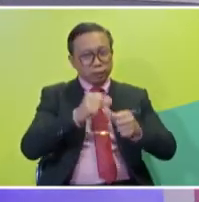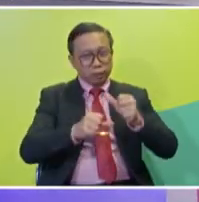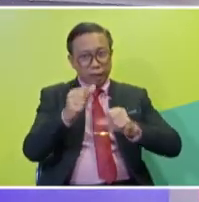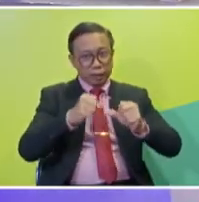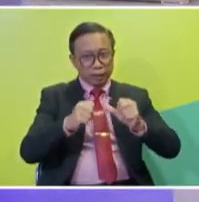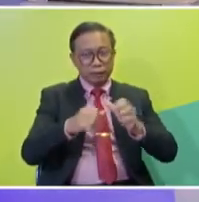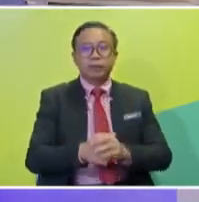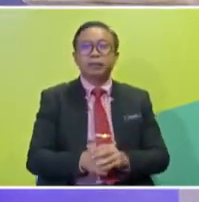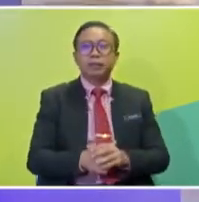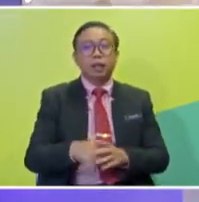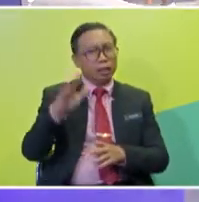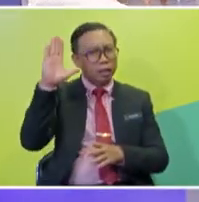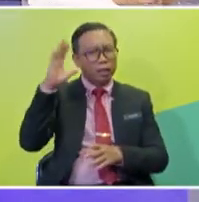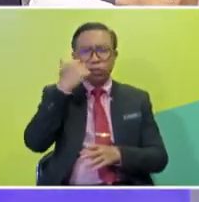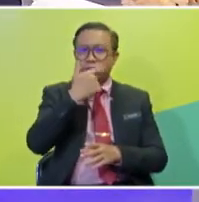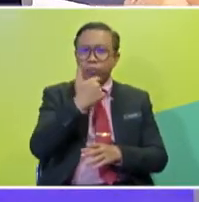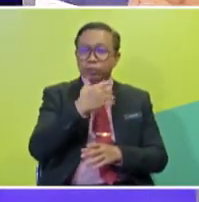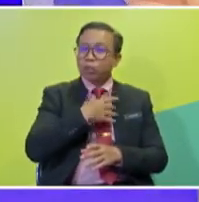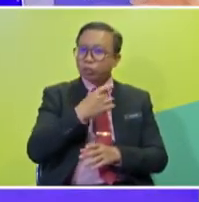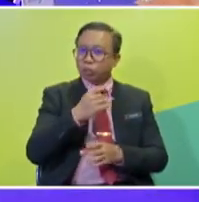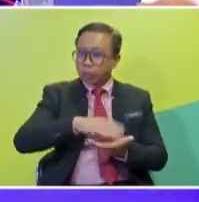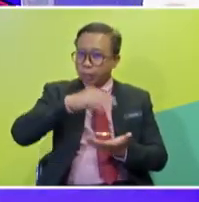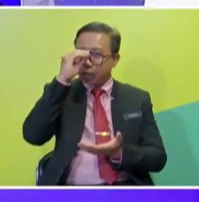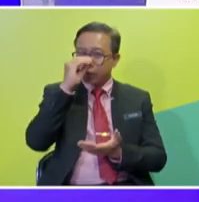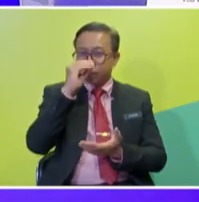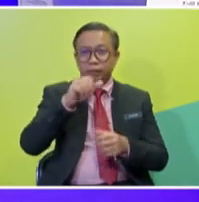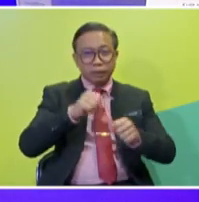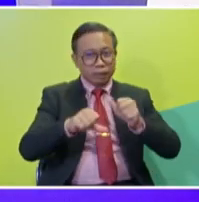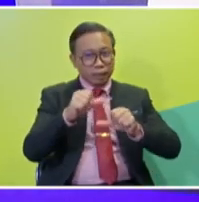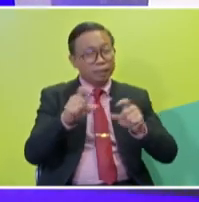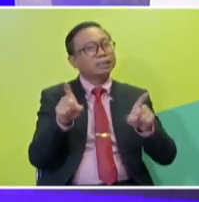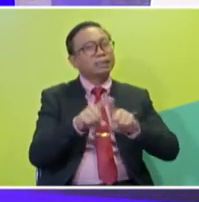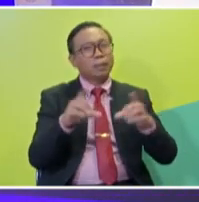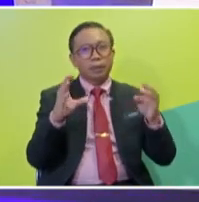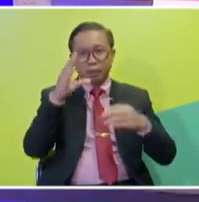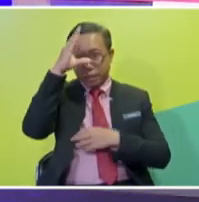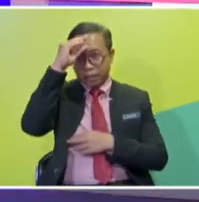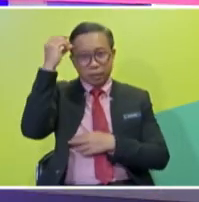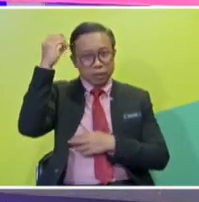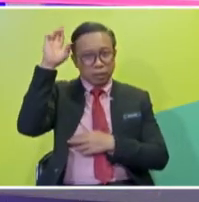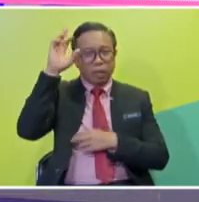sains Oke angkat tangan siapa di sini suka Belajar sains sampai dengan